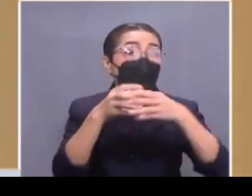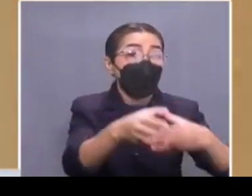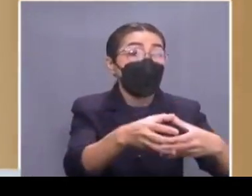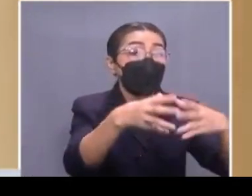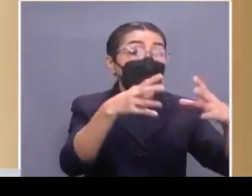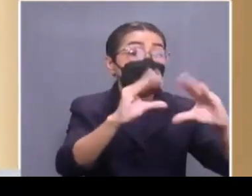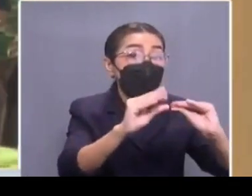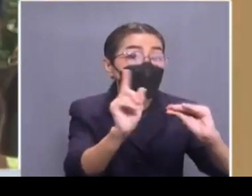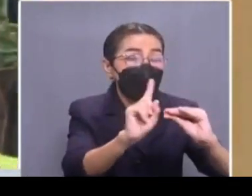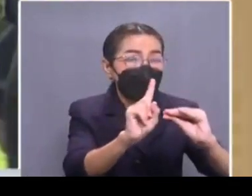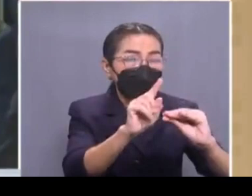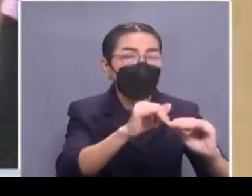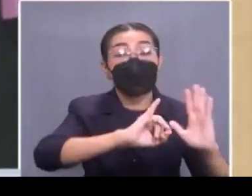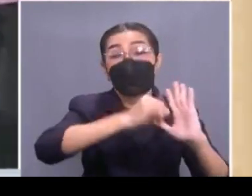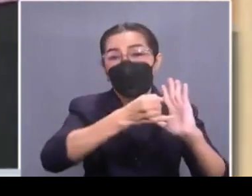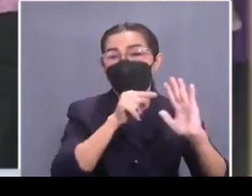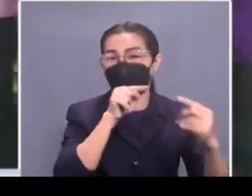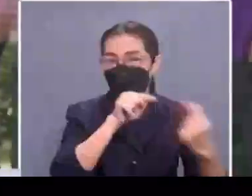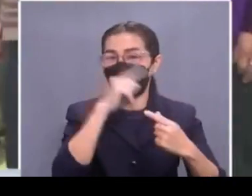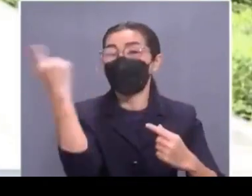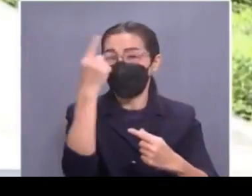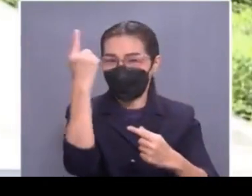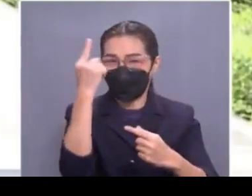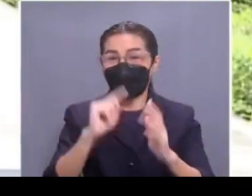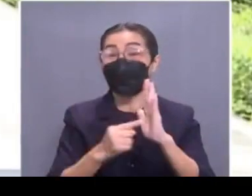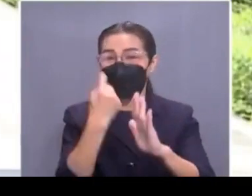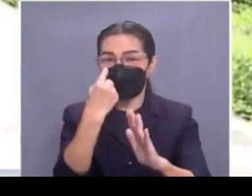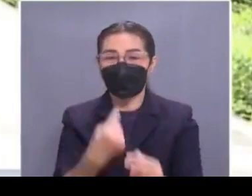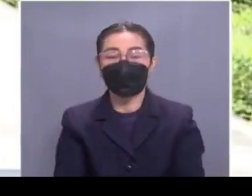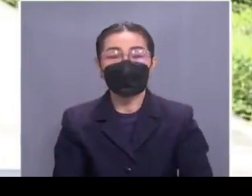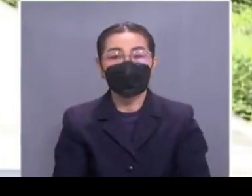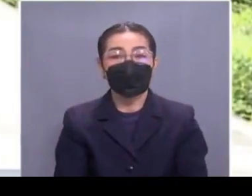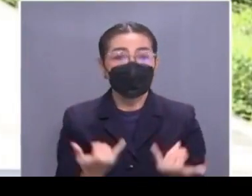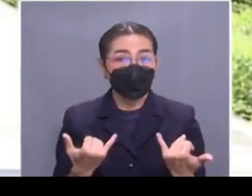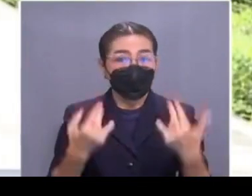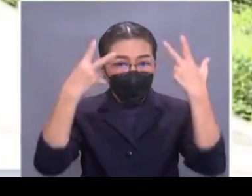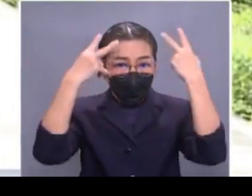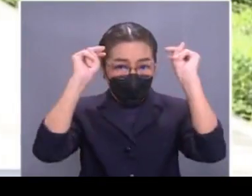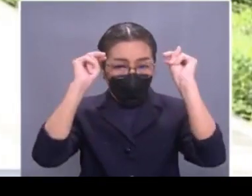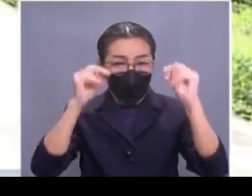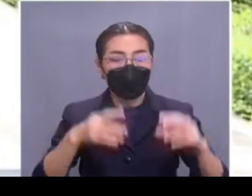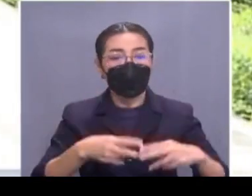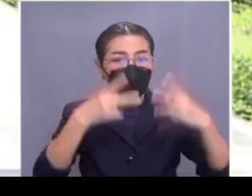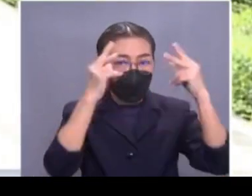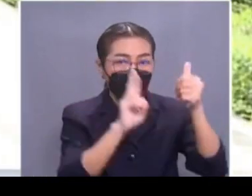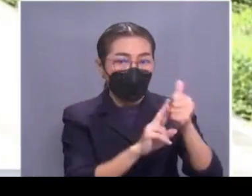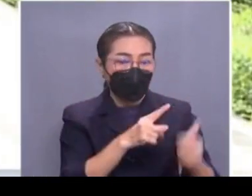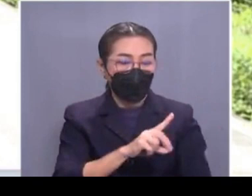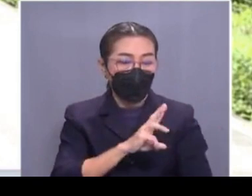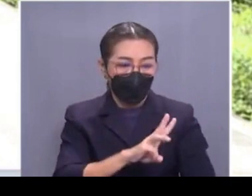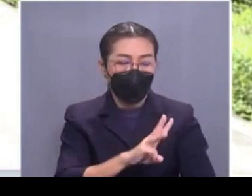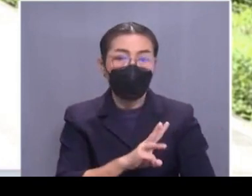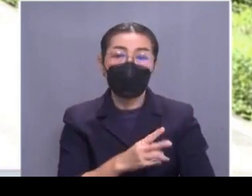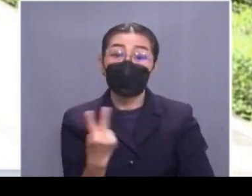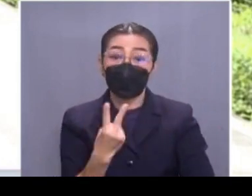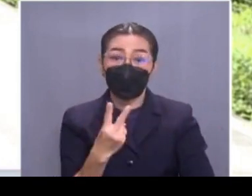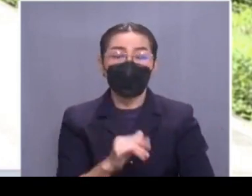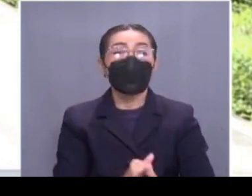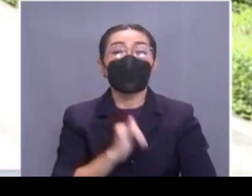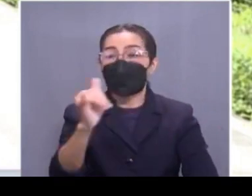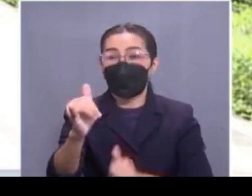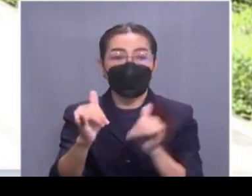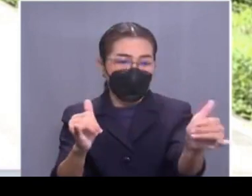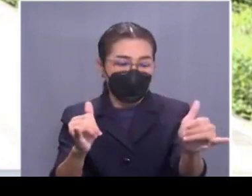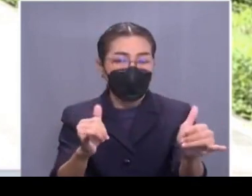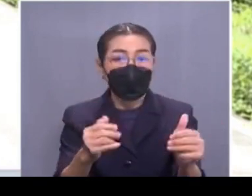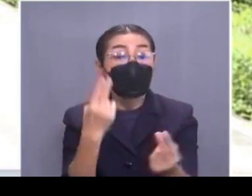เป็นพื้นที่ท่องเที่ยวด้วยค่ะสำหรับนายกรัฐมนตรีนะคะแล้วก็พลเอกประวิตรเนี่ยพรุ่งนี้ก็ลงพื้นที่ต่อเนื่องนะคะโดยนายกรัฐมนต